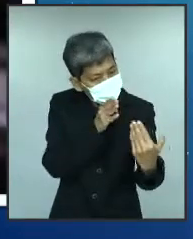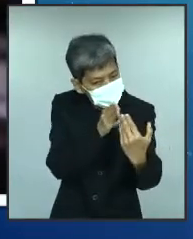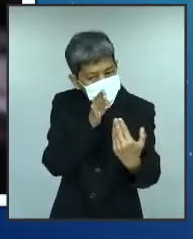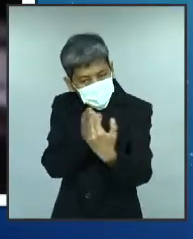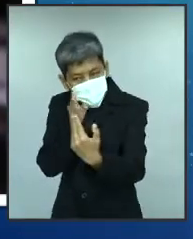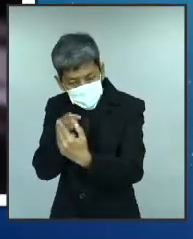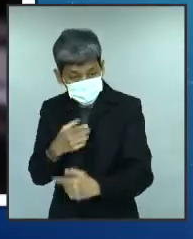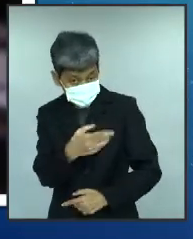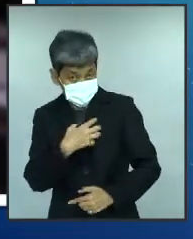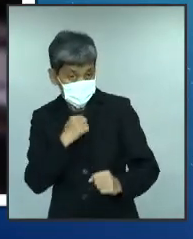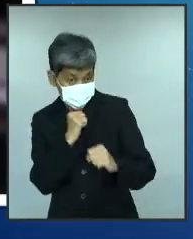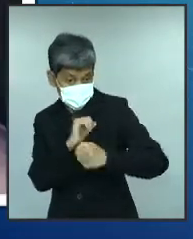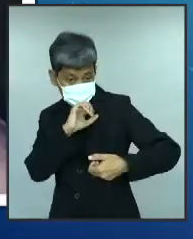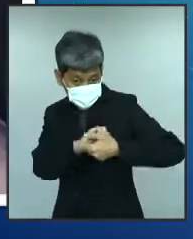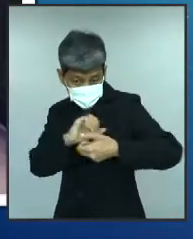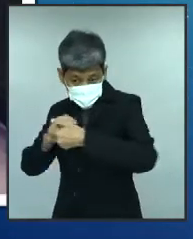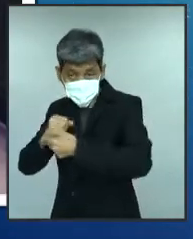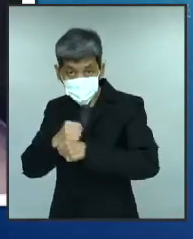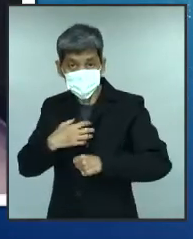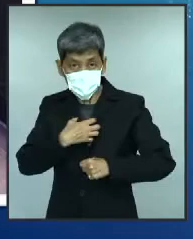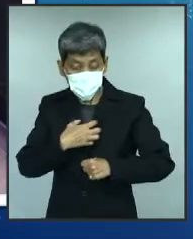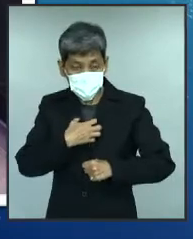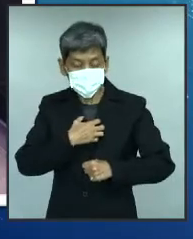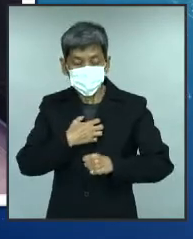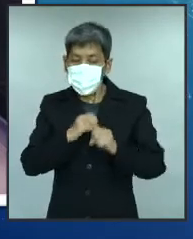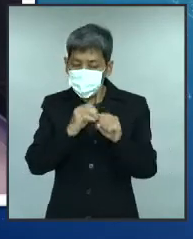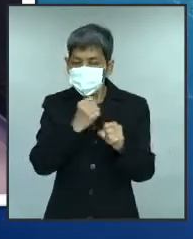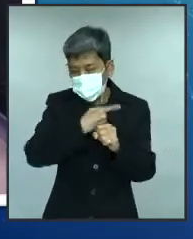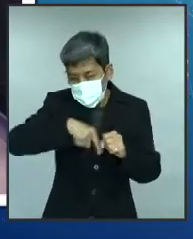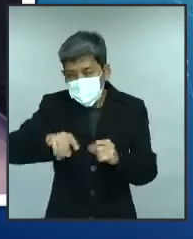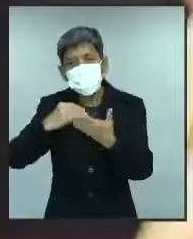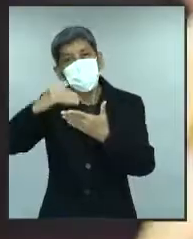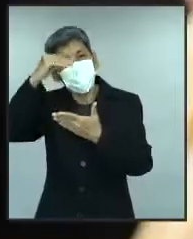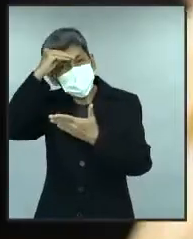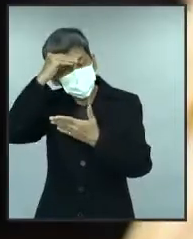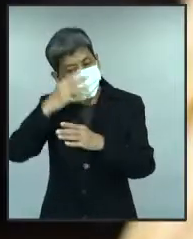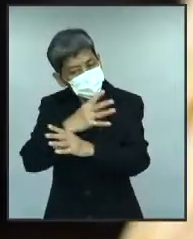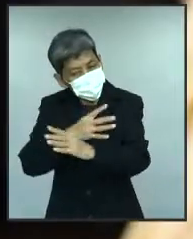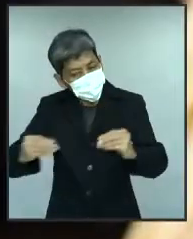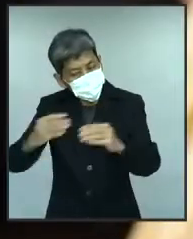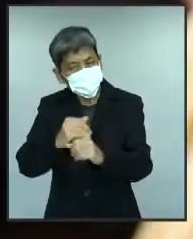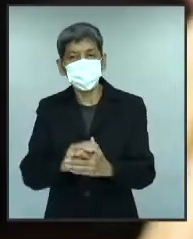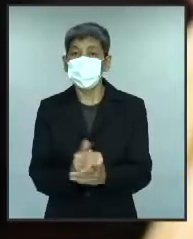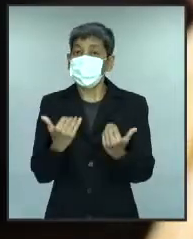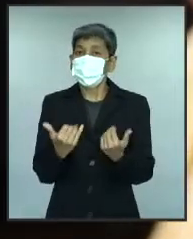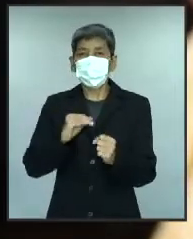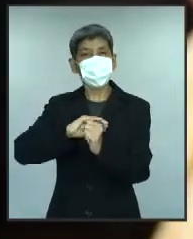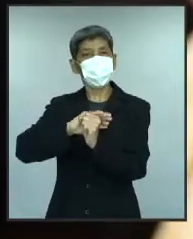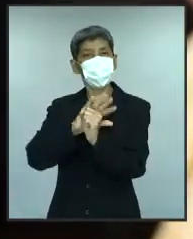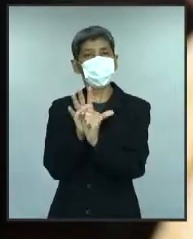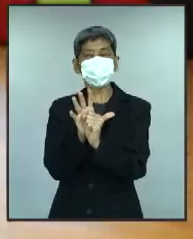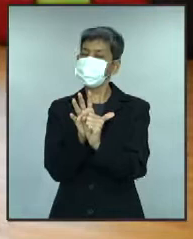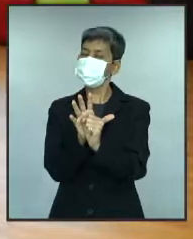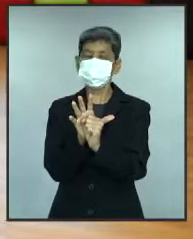ามีคอมมิตที่จะช่วยเราที่จะสอนน้องๆในรุ่นถัดไปนะครับแต่คราวนี้เองด้วยสถานการณ์โควิดเ